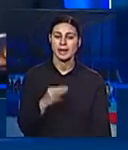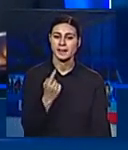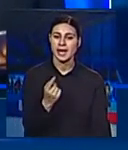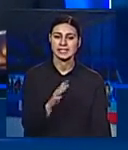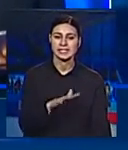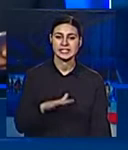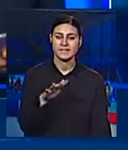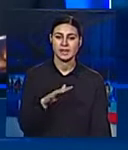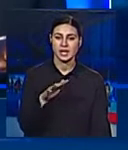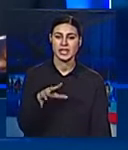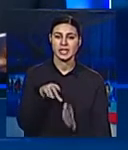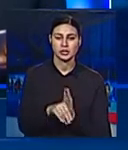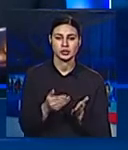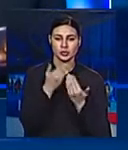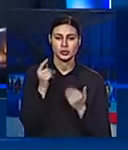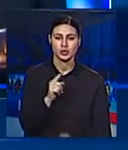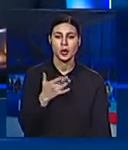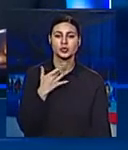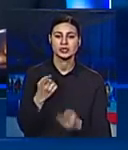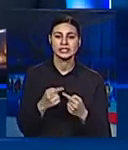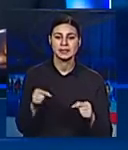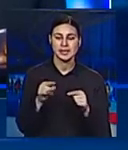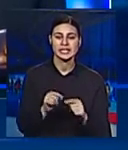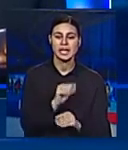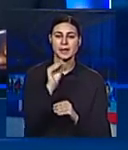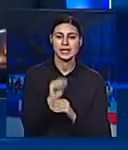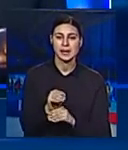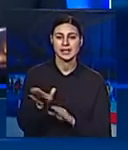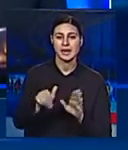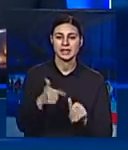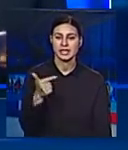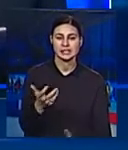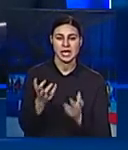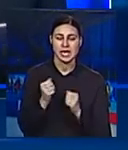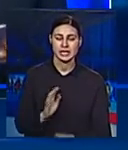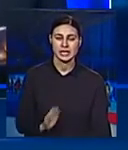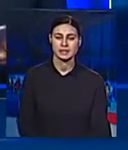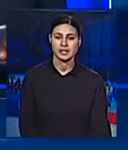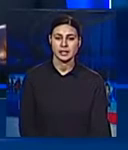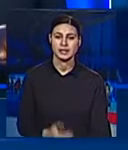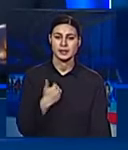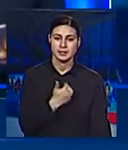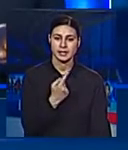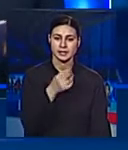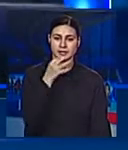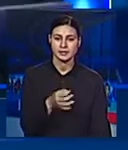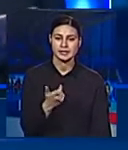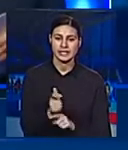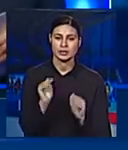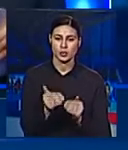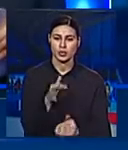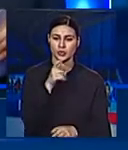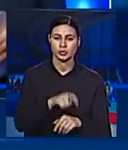ერთი ქვეყანაში არ არის ისე, რომ მუნიციპალიტეტები დამატებით კაპიტალურ გრანტებს არიღებდნენ. ამავდროულად მე ხაზი გავუსვა ერთ მომენტს. ძალიან მოკლედ